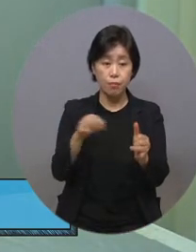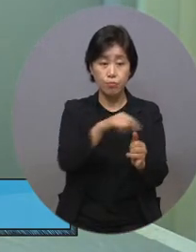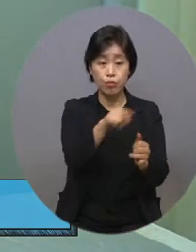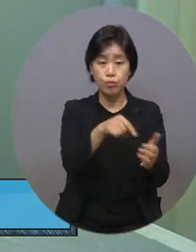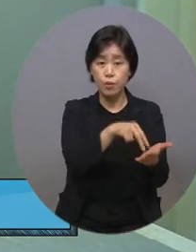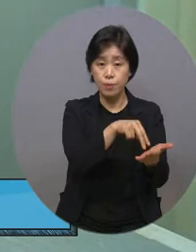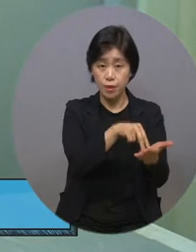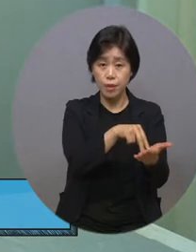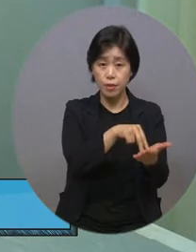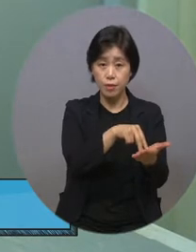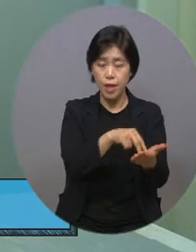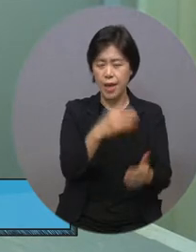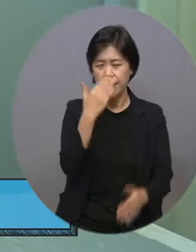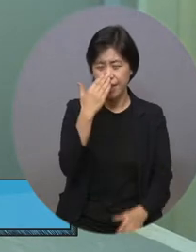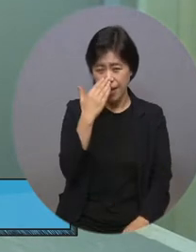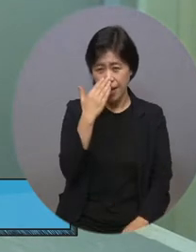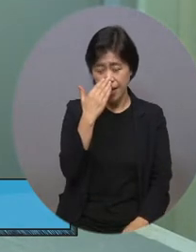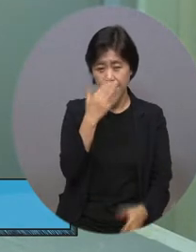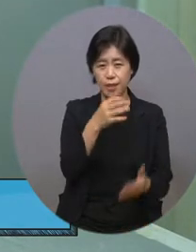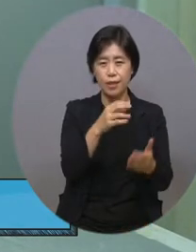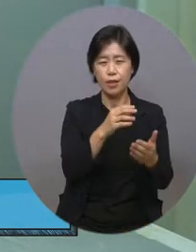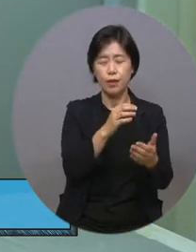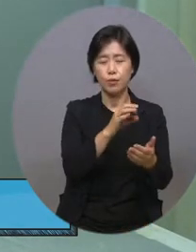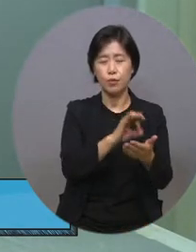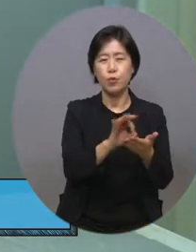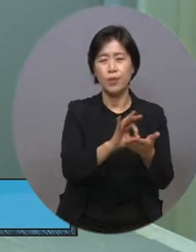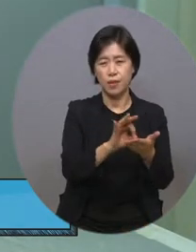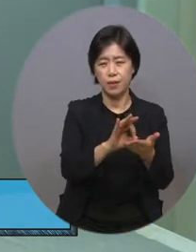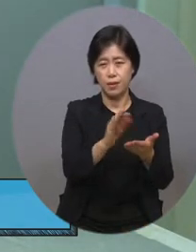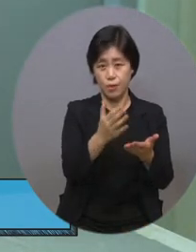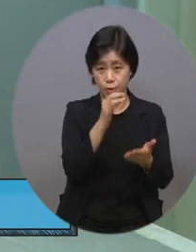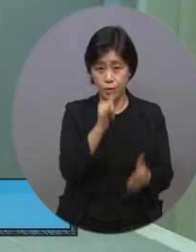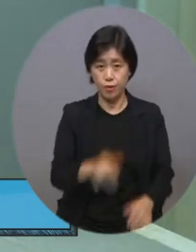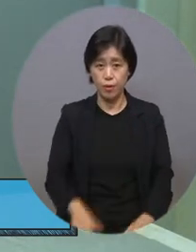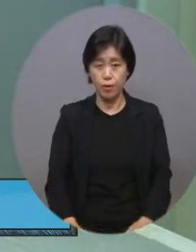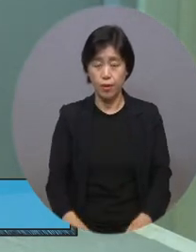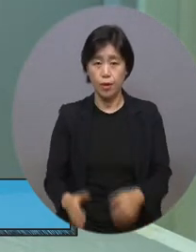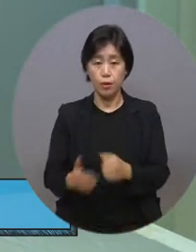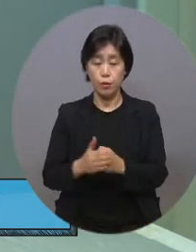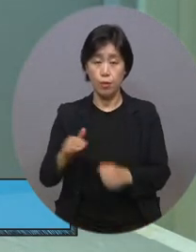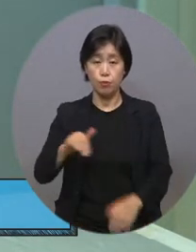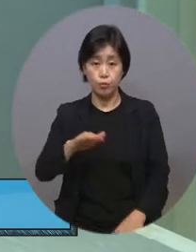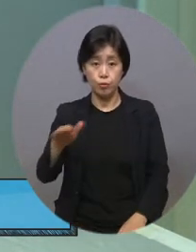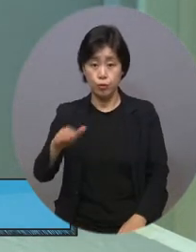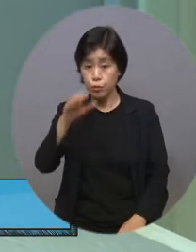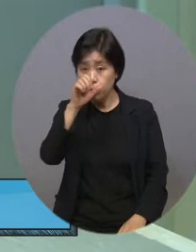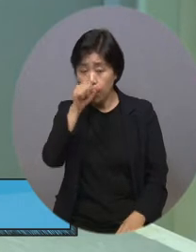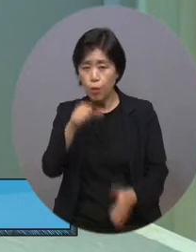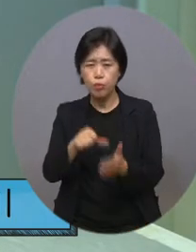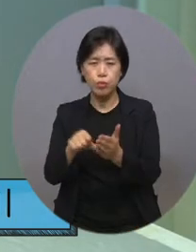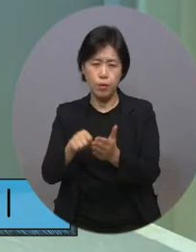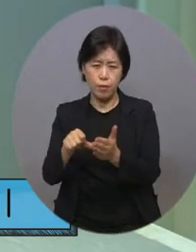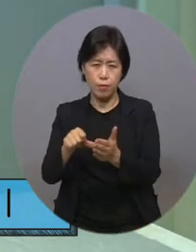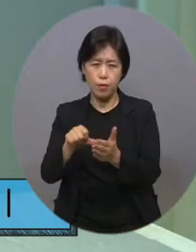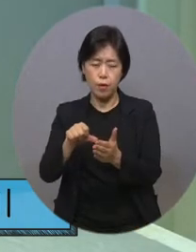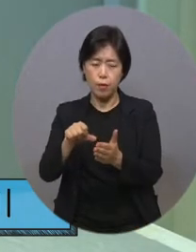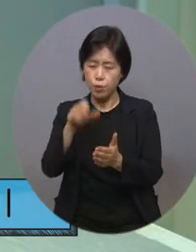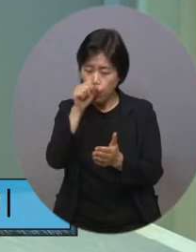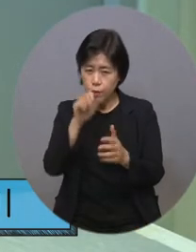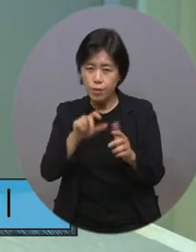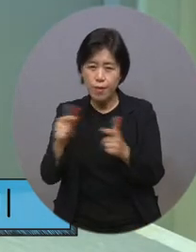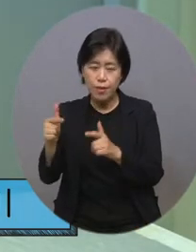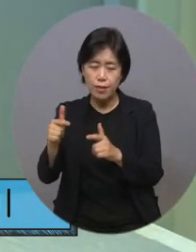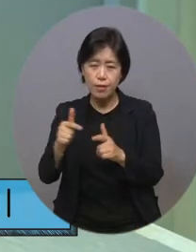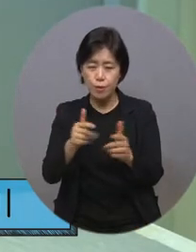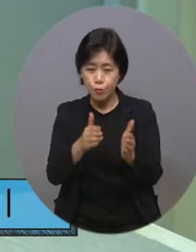때문에 저희들은 가격이나 질에 대해서는 상당 부분 경쟁력을 갖추되 처음에 저희들이 시장에 진입을